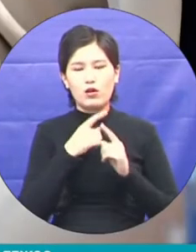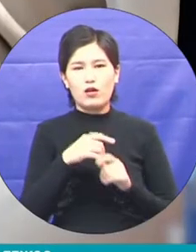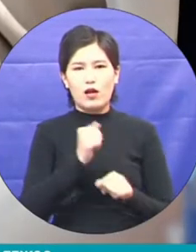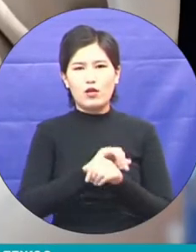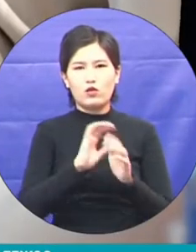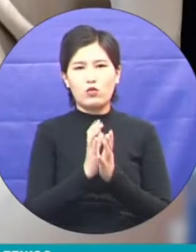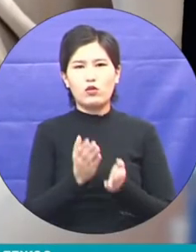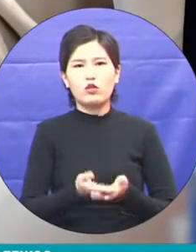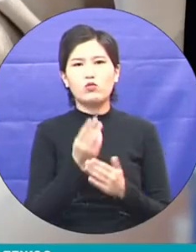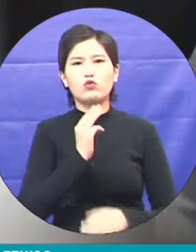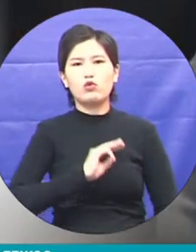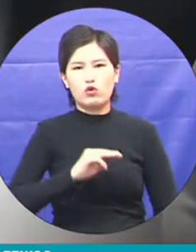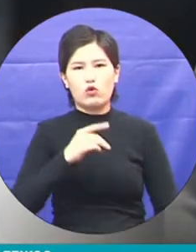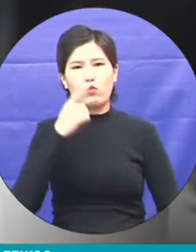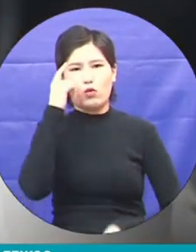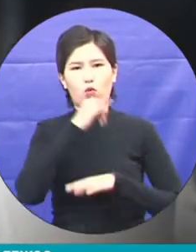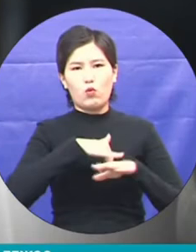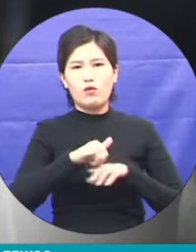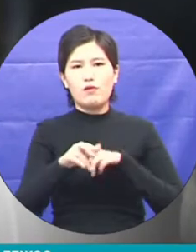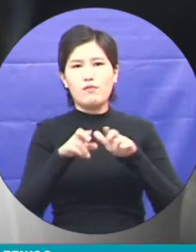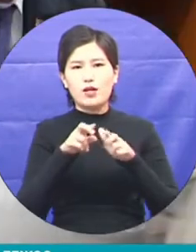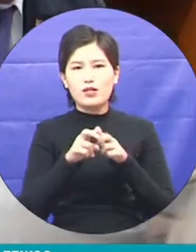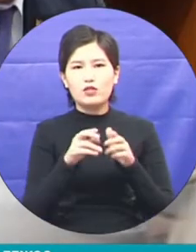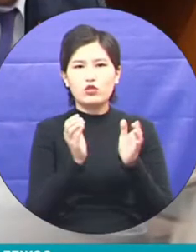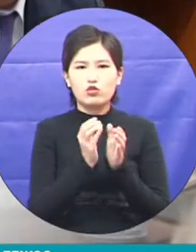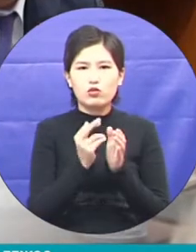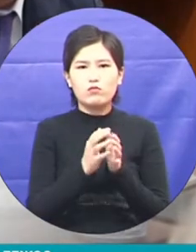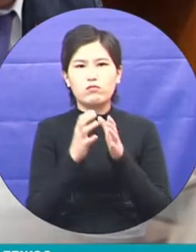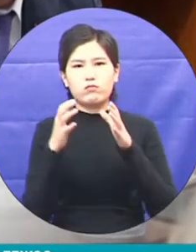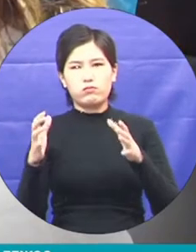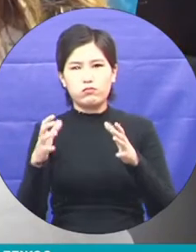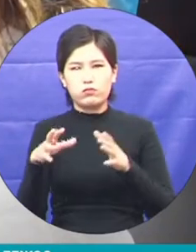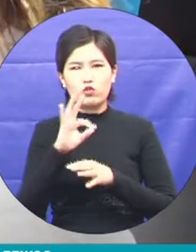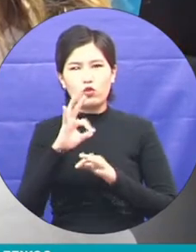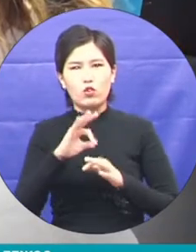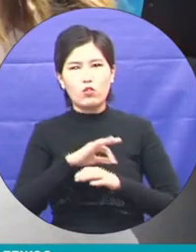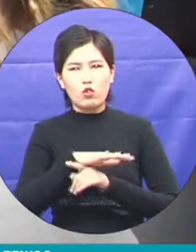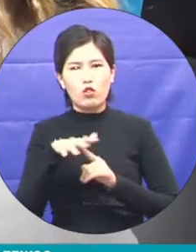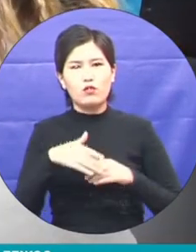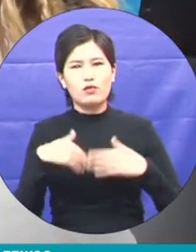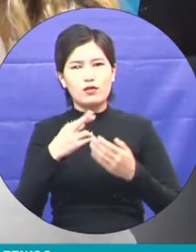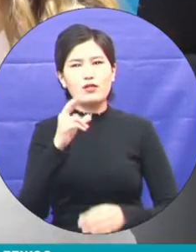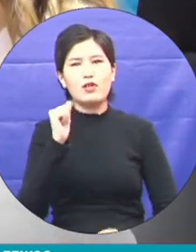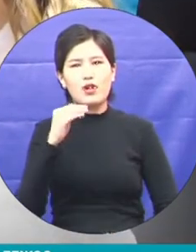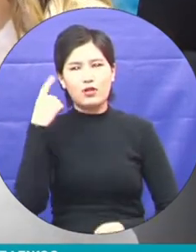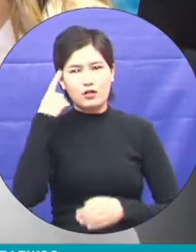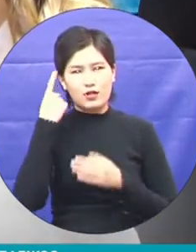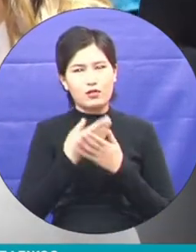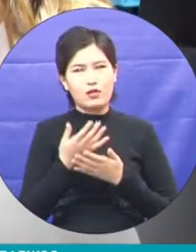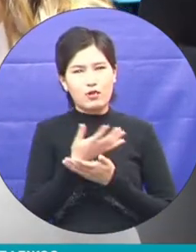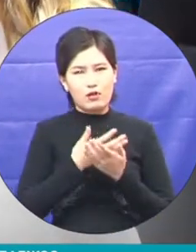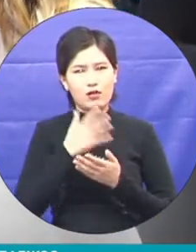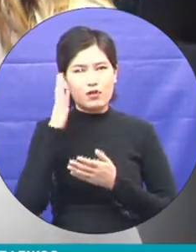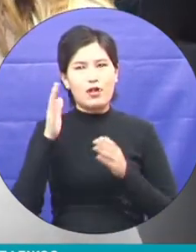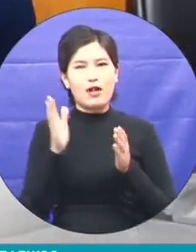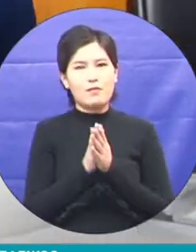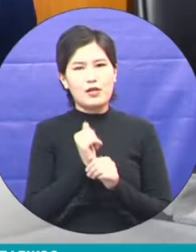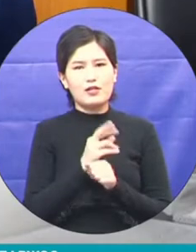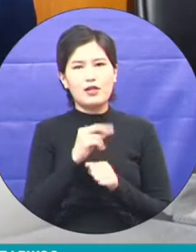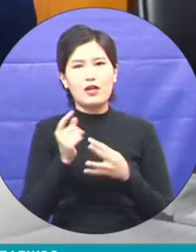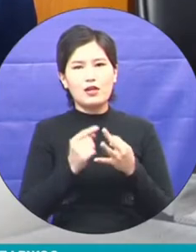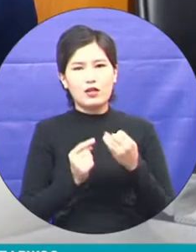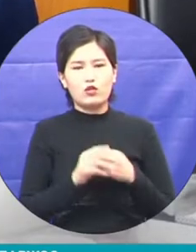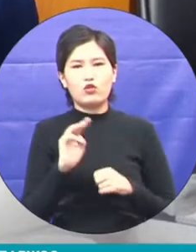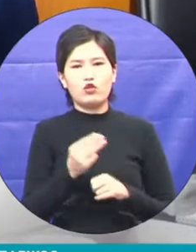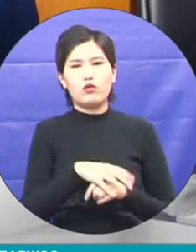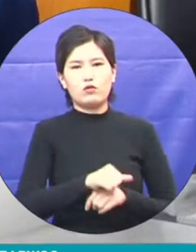дэмжих Монгол улсад жижиг дунд үйлдвэрлэл үйлчлэхээ эрхлэхэд таатай орчин бүрдүүлэх асуудлаар талууд санал солилцож хамтран ажиллах ажиллалаа тодорхойлсон